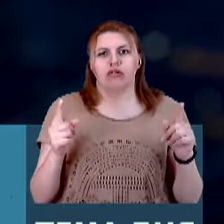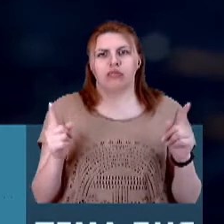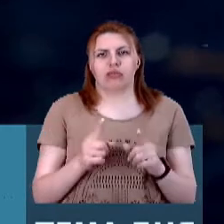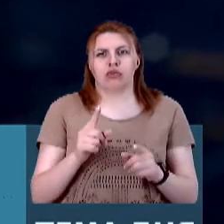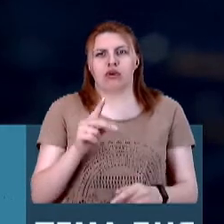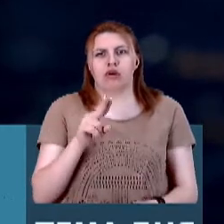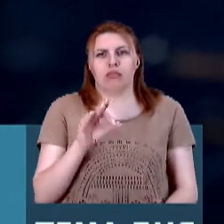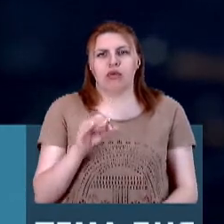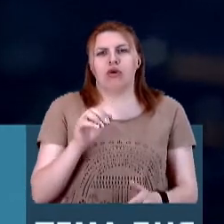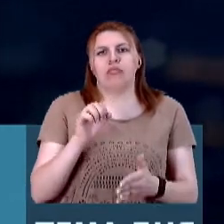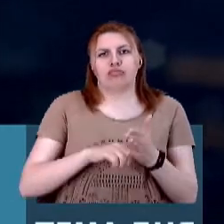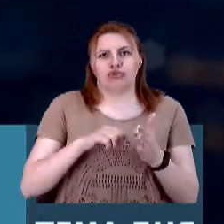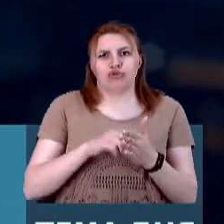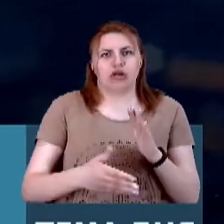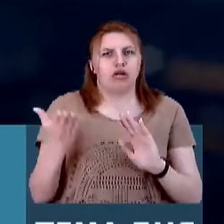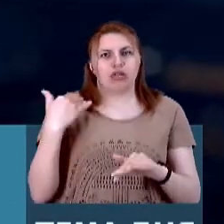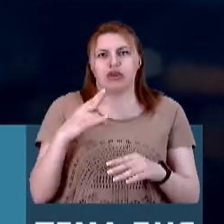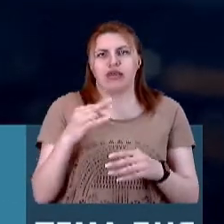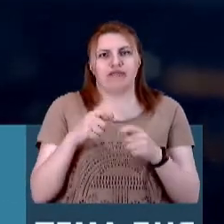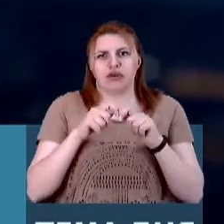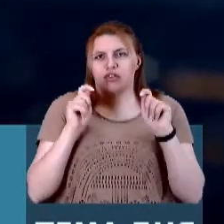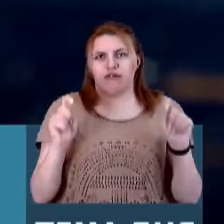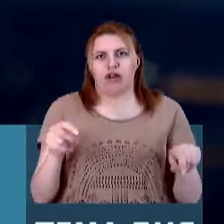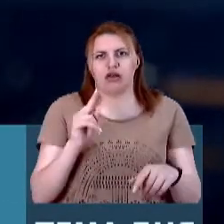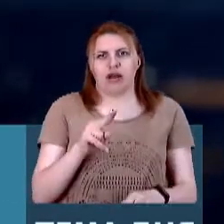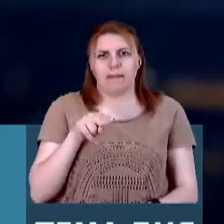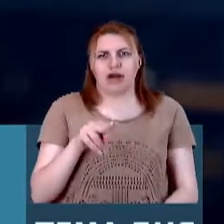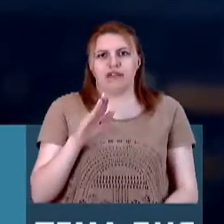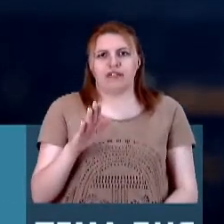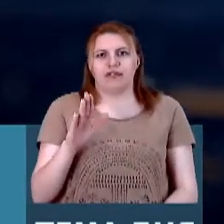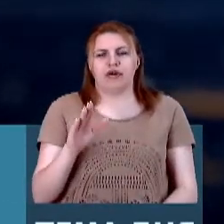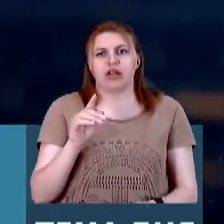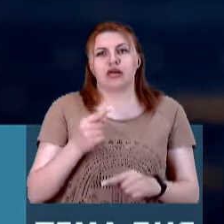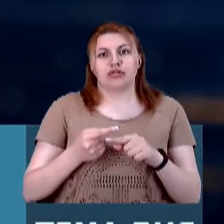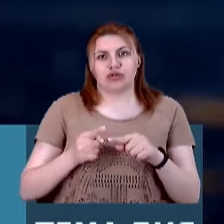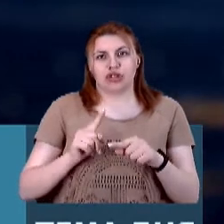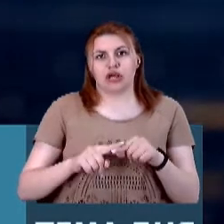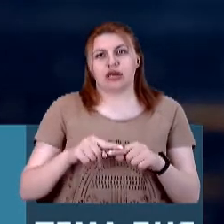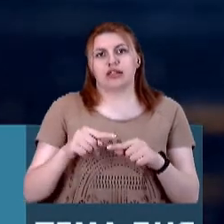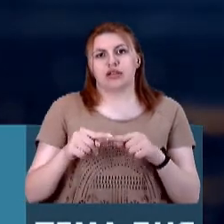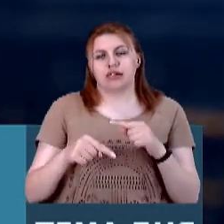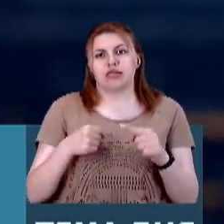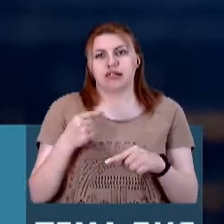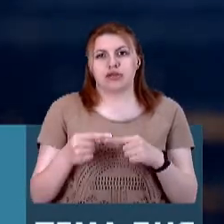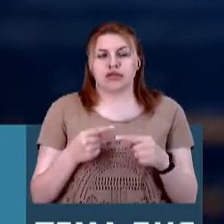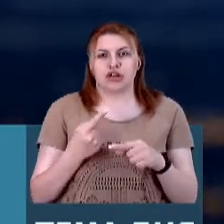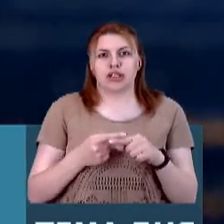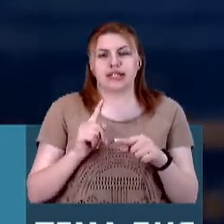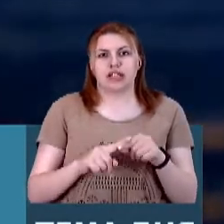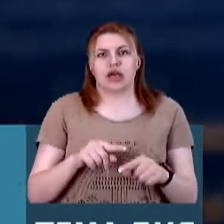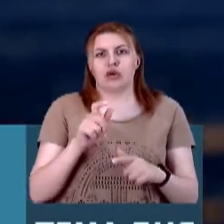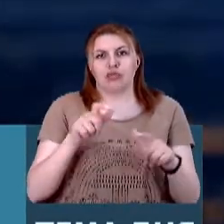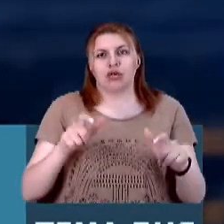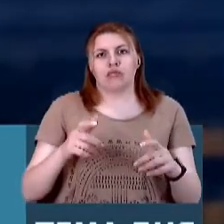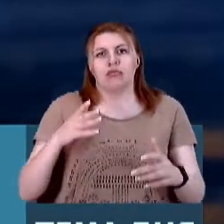не відкривала КПВВ на лінії зіткнення. І через це людям, які прямували до окупованих міст, потрібно було